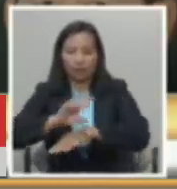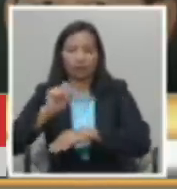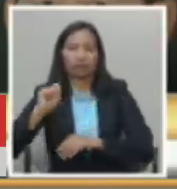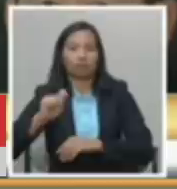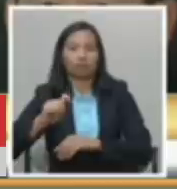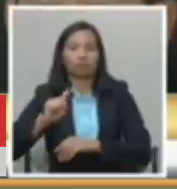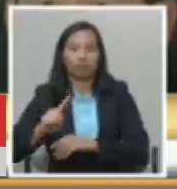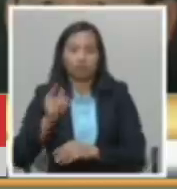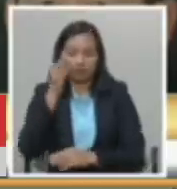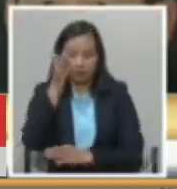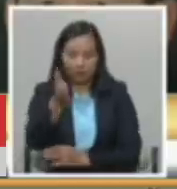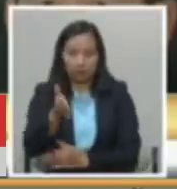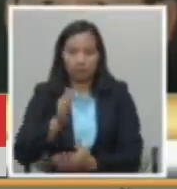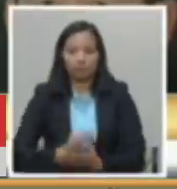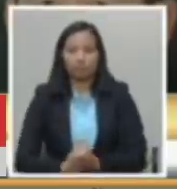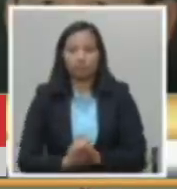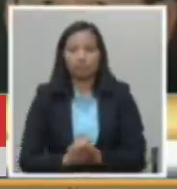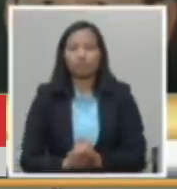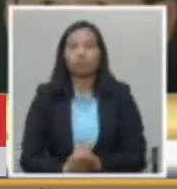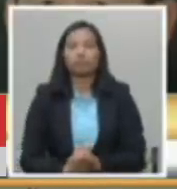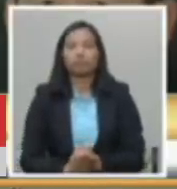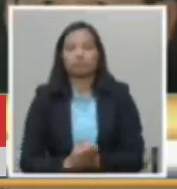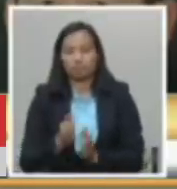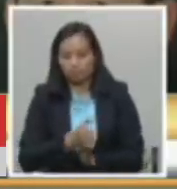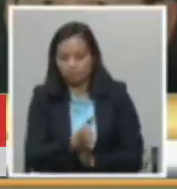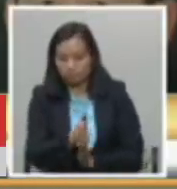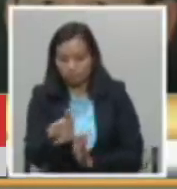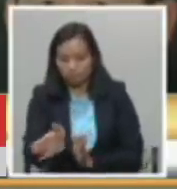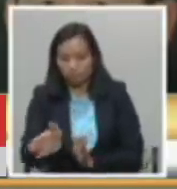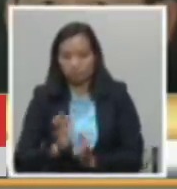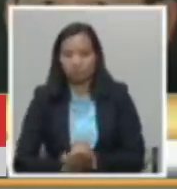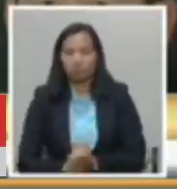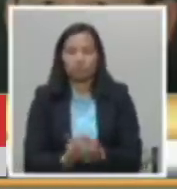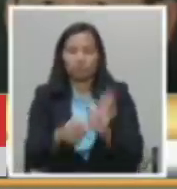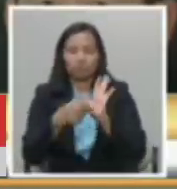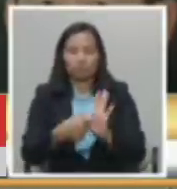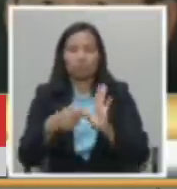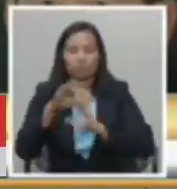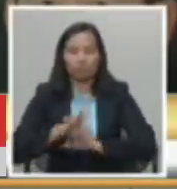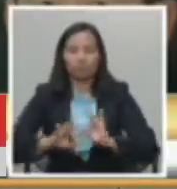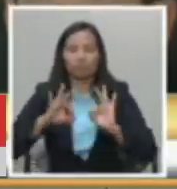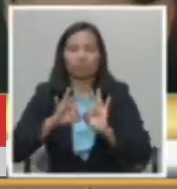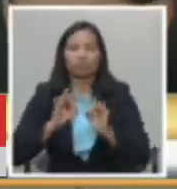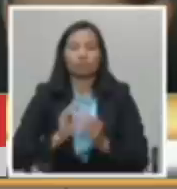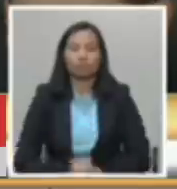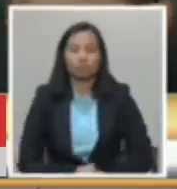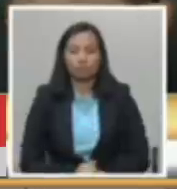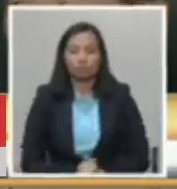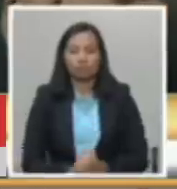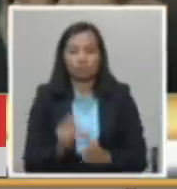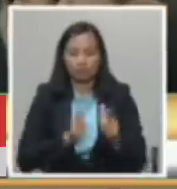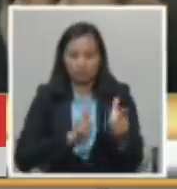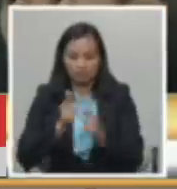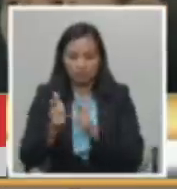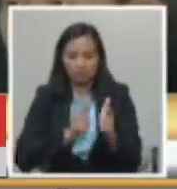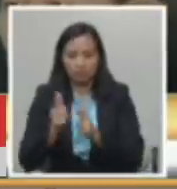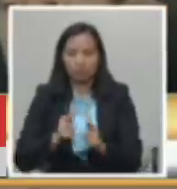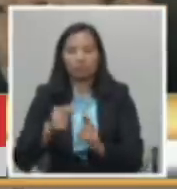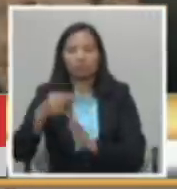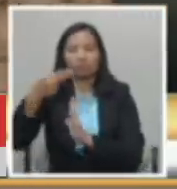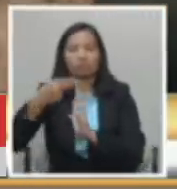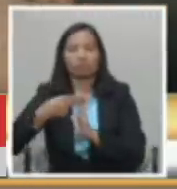ตหรือแม้กระทั่งทางเลี่ยงเมืองหรือยกตัวอย่างเส้นทางสายสำคัญอีกทางหนึ่งก็คือเลยหนองคาย